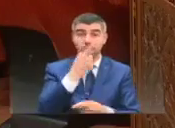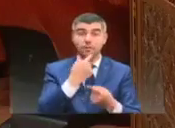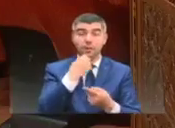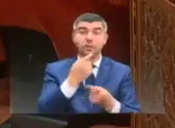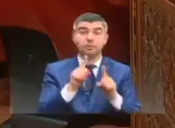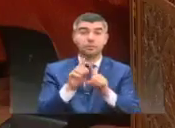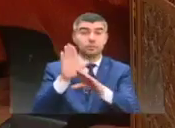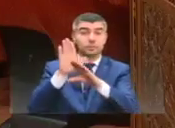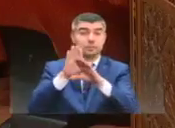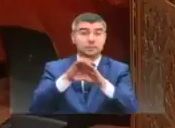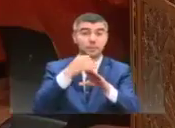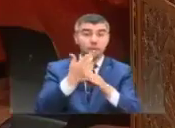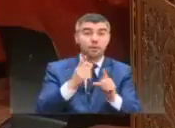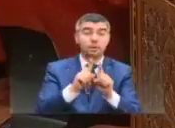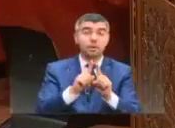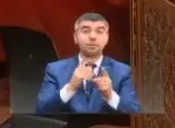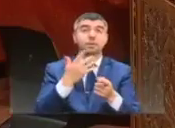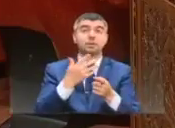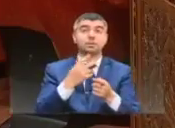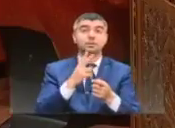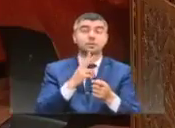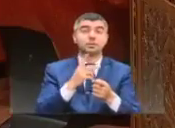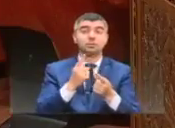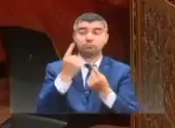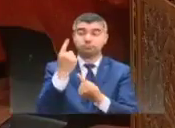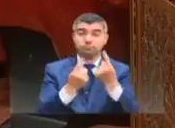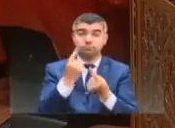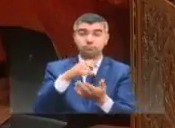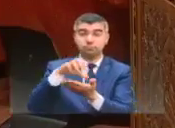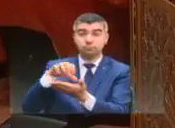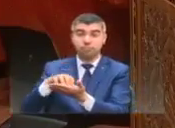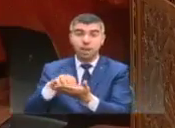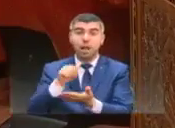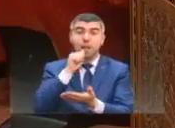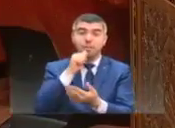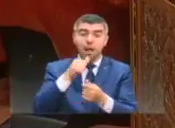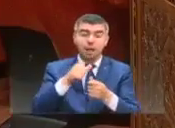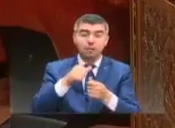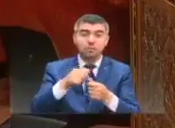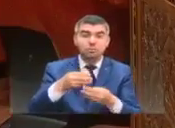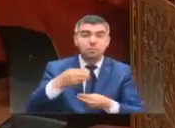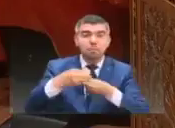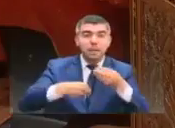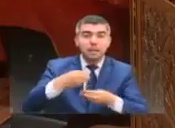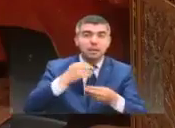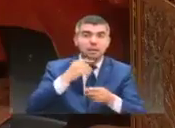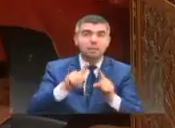ولا عندكم مشاريع لإعادة استعمال المياه المعالجة في المراكز ديالكم، جيبوها لنا وممكن أن نساهم أكثر من 60% في التمويل